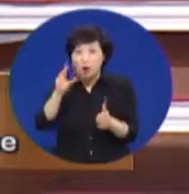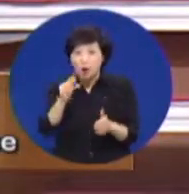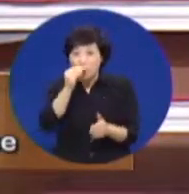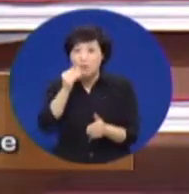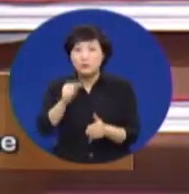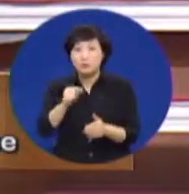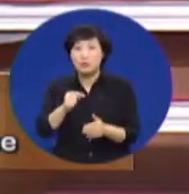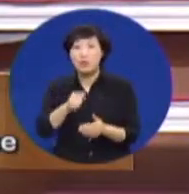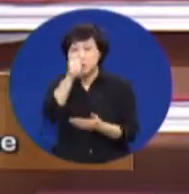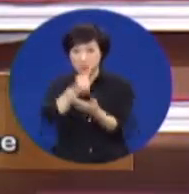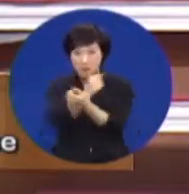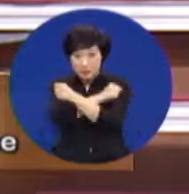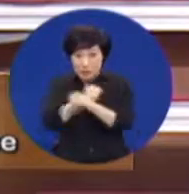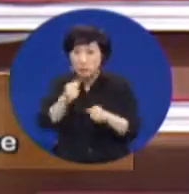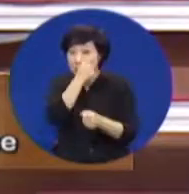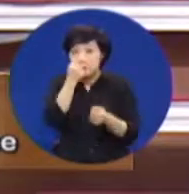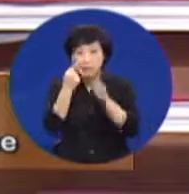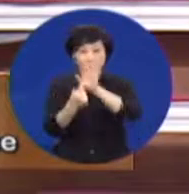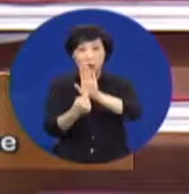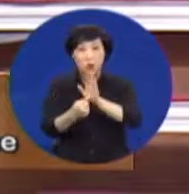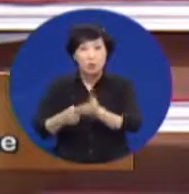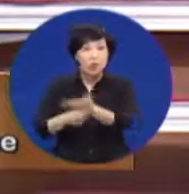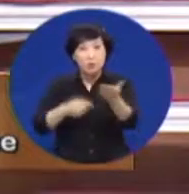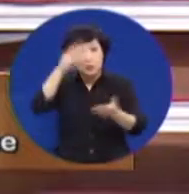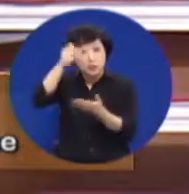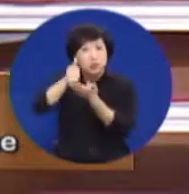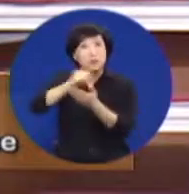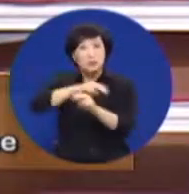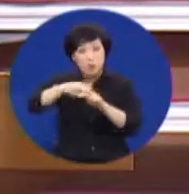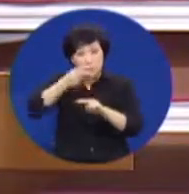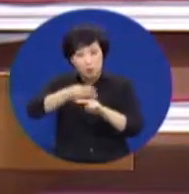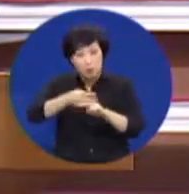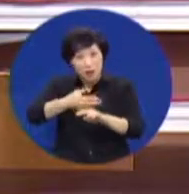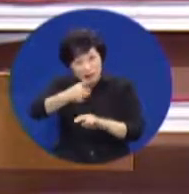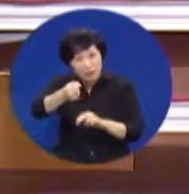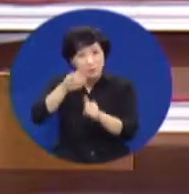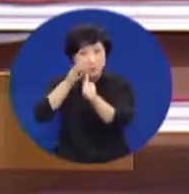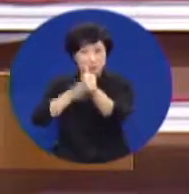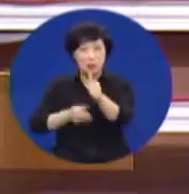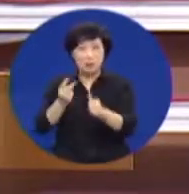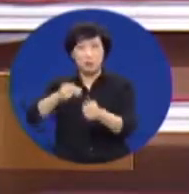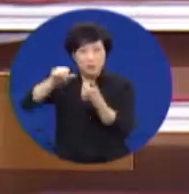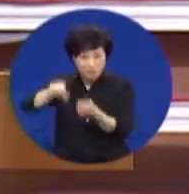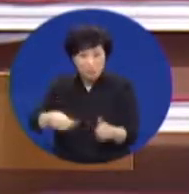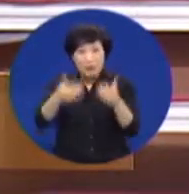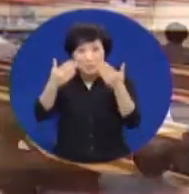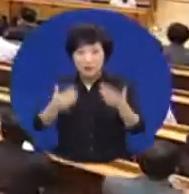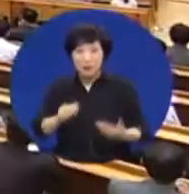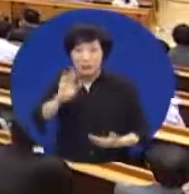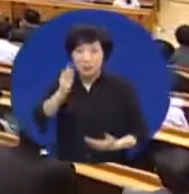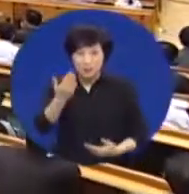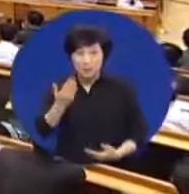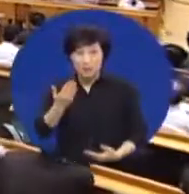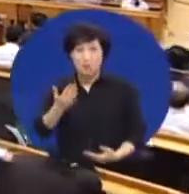거룩하다는 회개의 제사함 받다는 죽으로 성령을 선물로 받아. 그리고 침례받아.